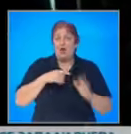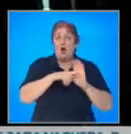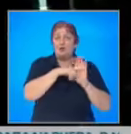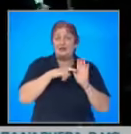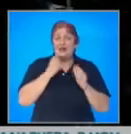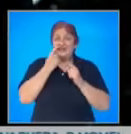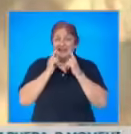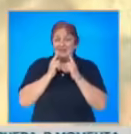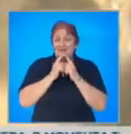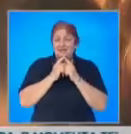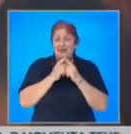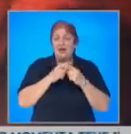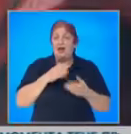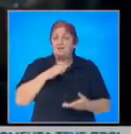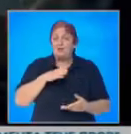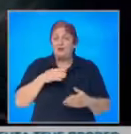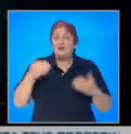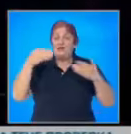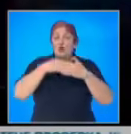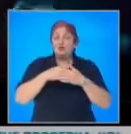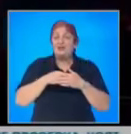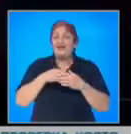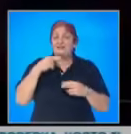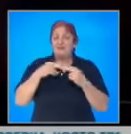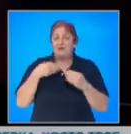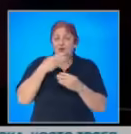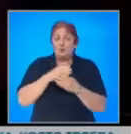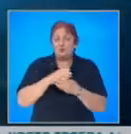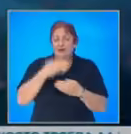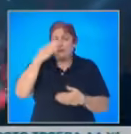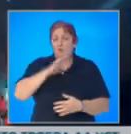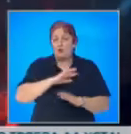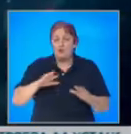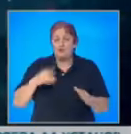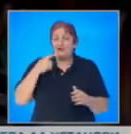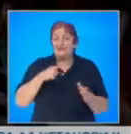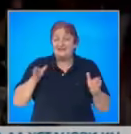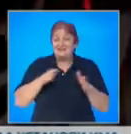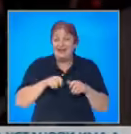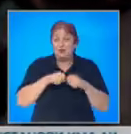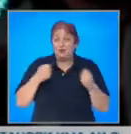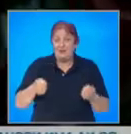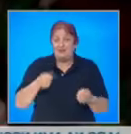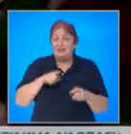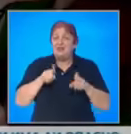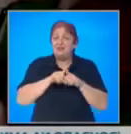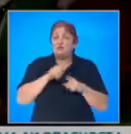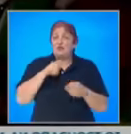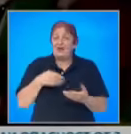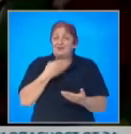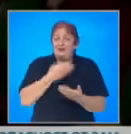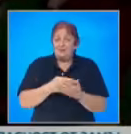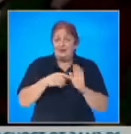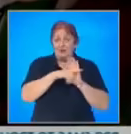отрицателен PCR тест. Преди това в нощните заведения се допускаха и преболедували, но след затягането на мерките, те също трябва да